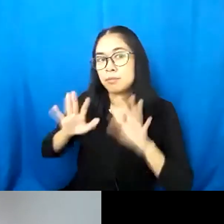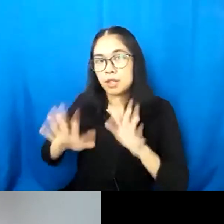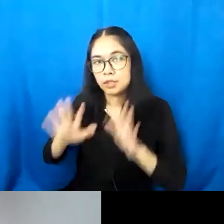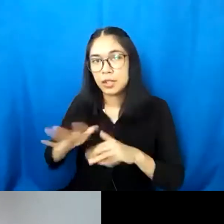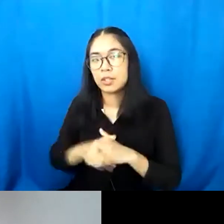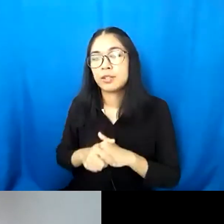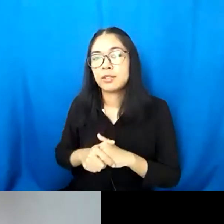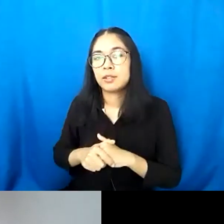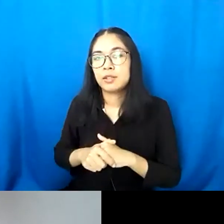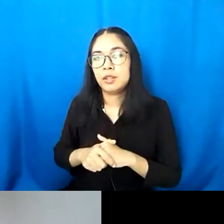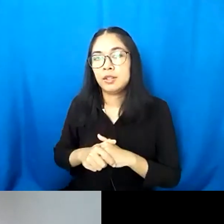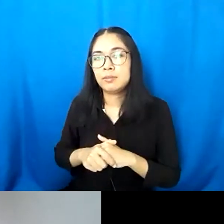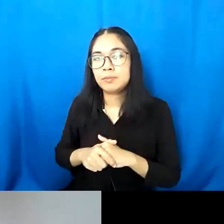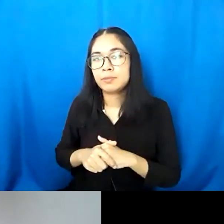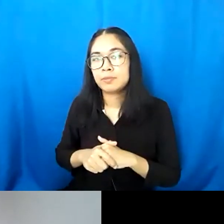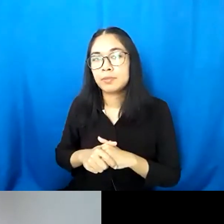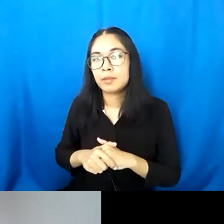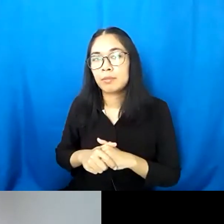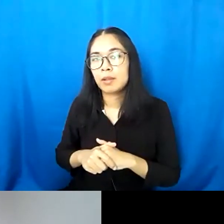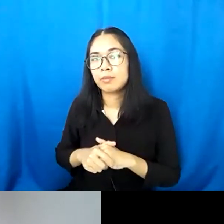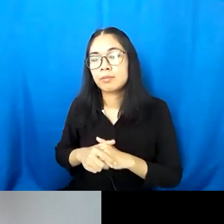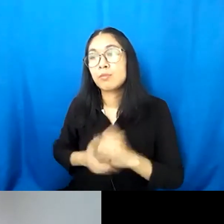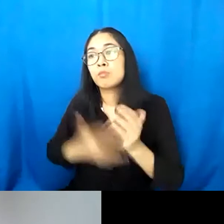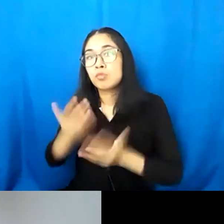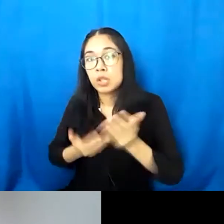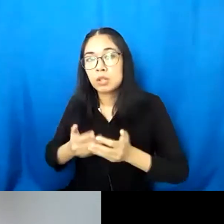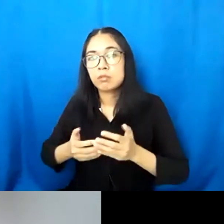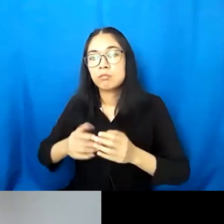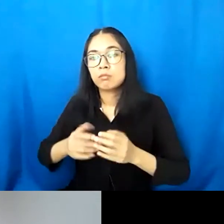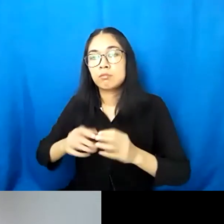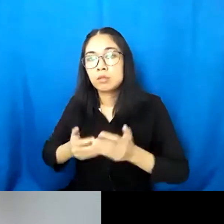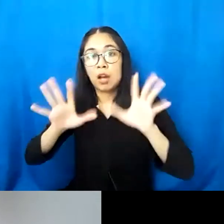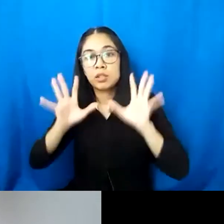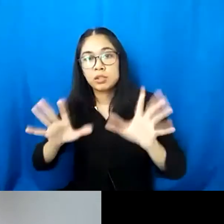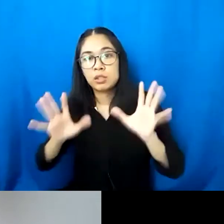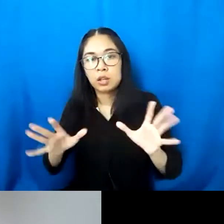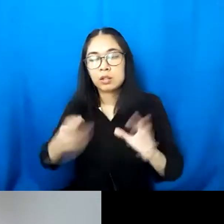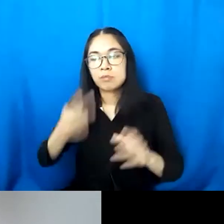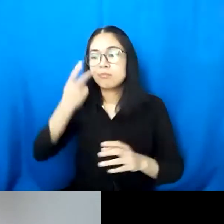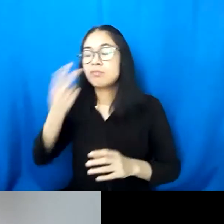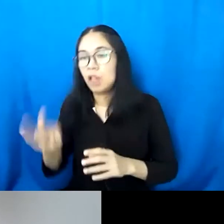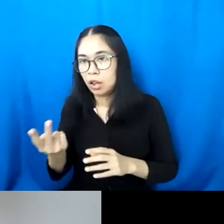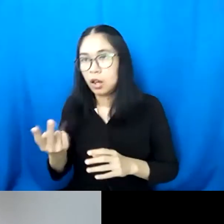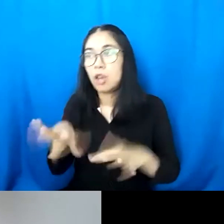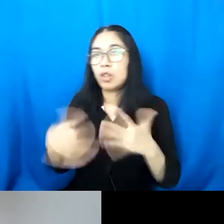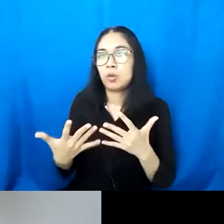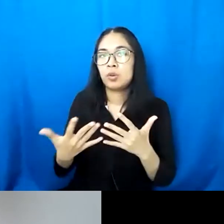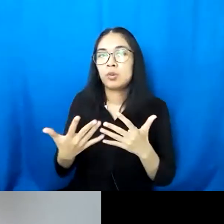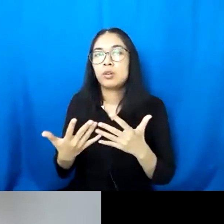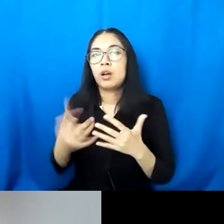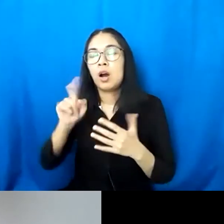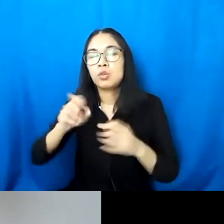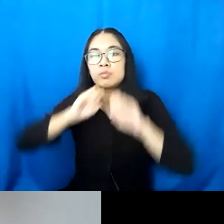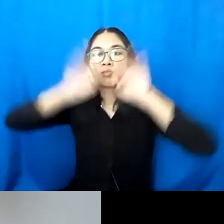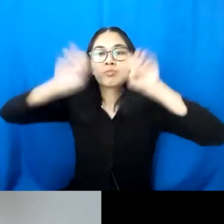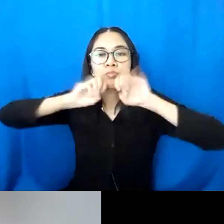Memang mungkin belum banyak pihak ya yang melihat atau masih perlu banyak dipromosikan ya